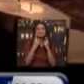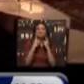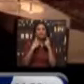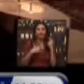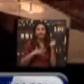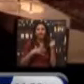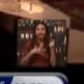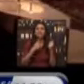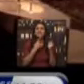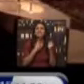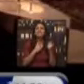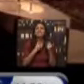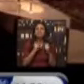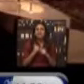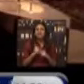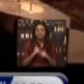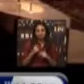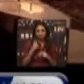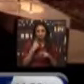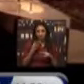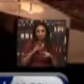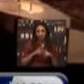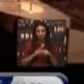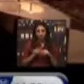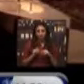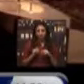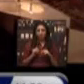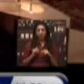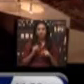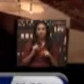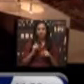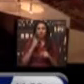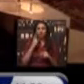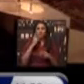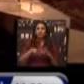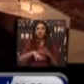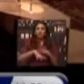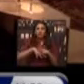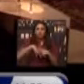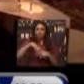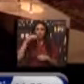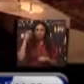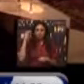فبيقولي بتحبي تعملي؟ قلت له احب جدا اعمل كوميدي.